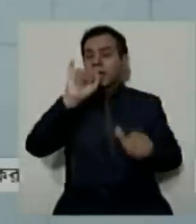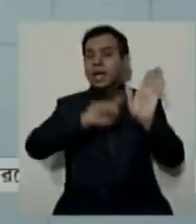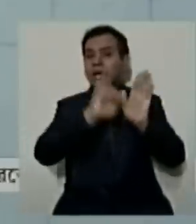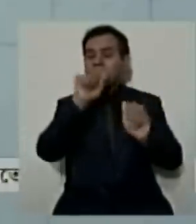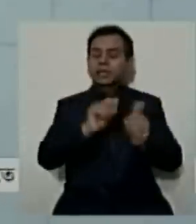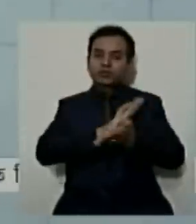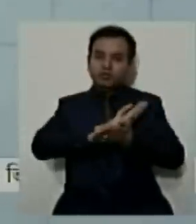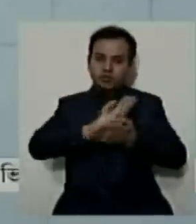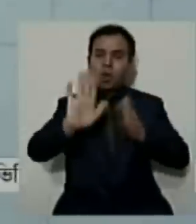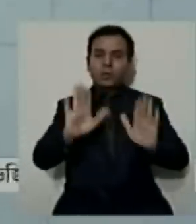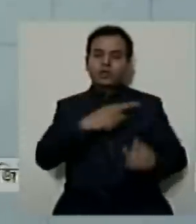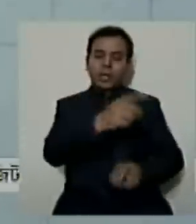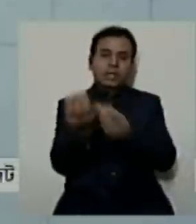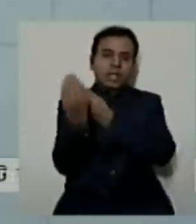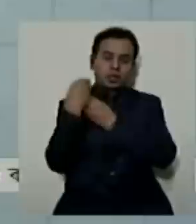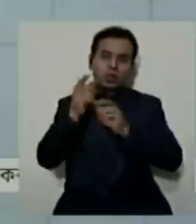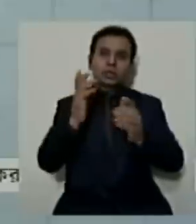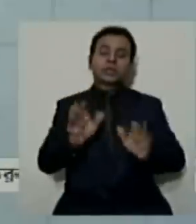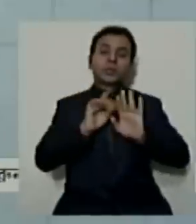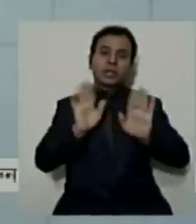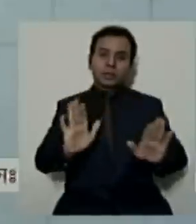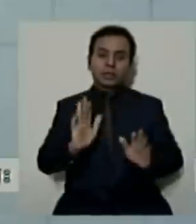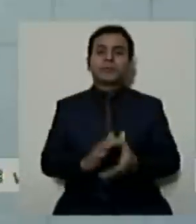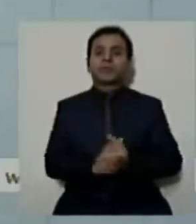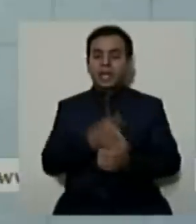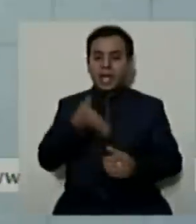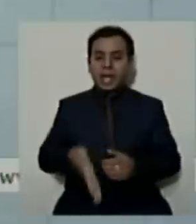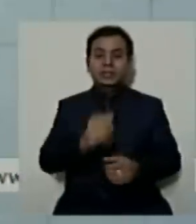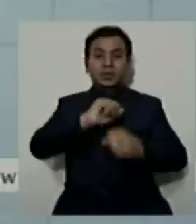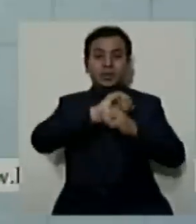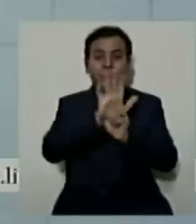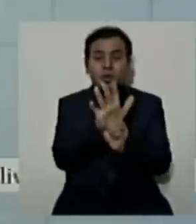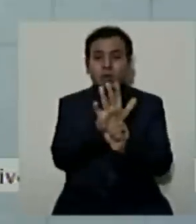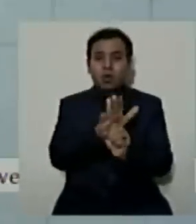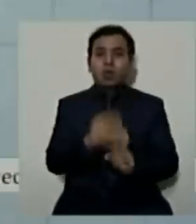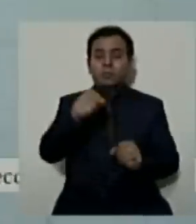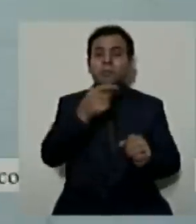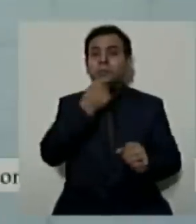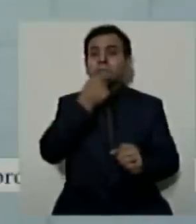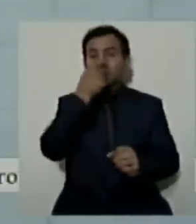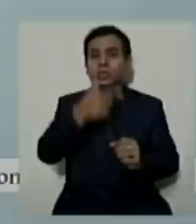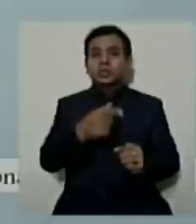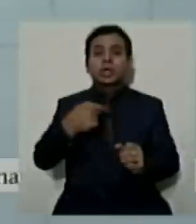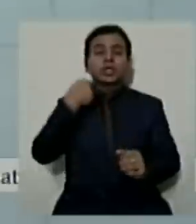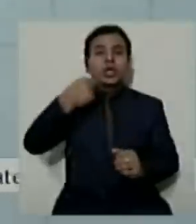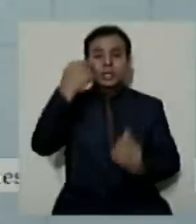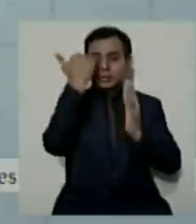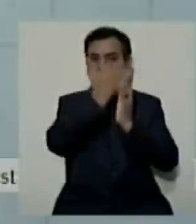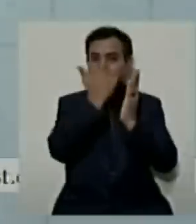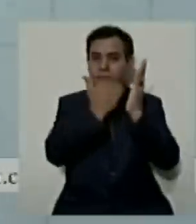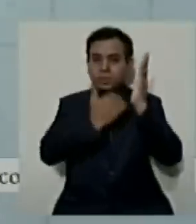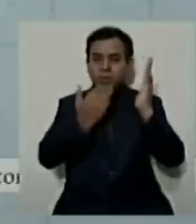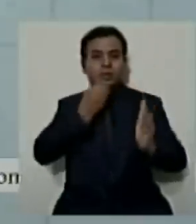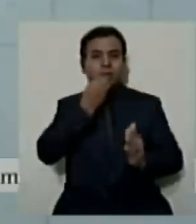কোভিড-19, যা আমরা প্রতিনিয়ত প্রতিদিন স্বাস্থ্য অধিদপ্তর থেকে দিয়ে থাকি, সেই তথ্য আপনাদেরকে জানাব। আমি